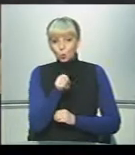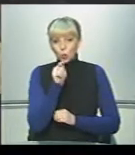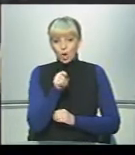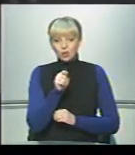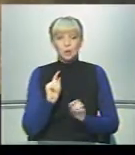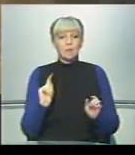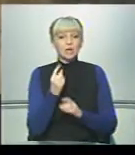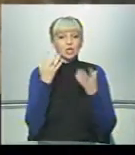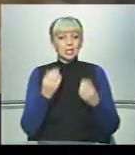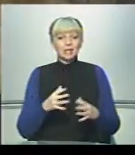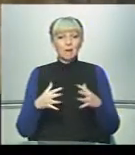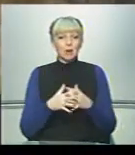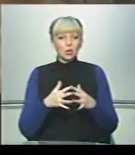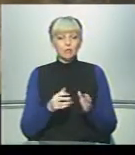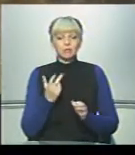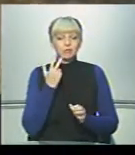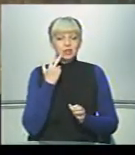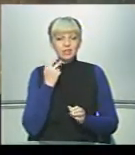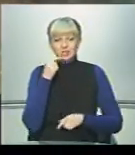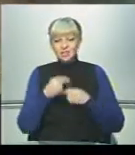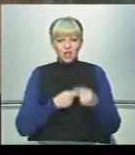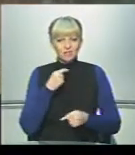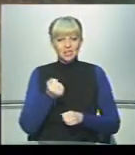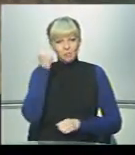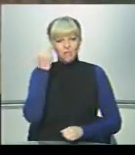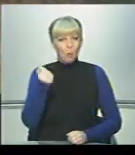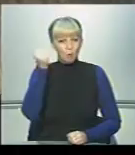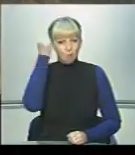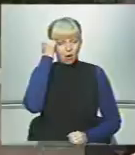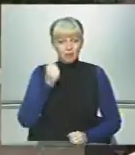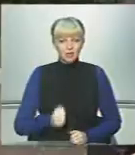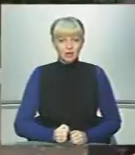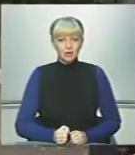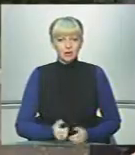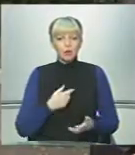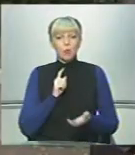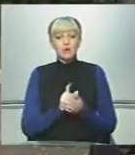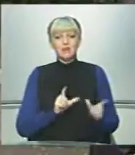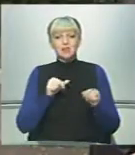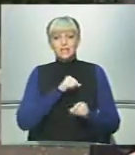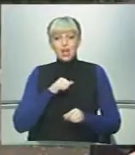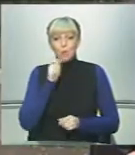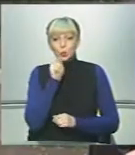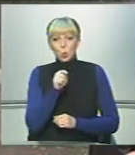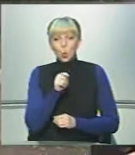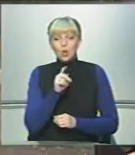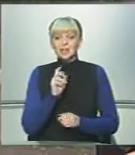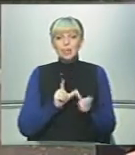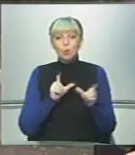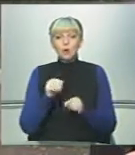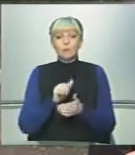Луганщину. Перший день на передовій назавжди закарбувався у його пам'яті. Ми мали заїхати в сам Луганськ. Ми не заїхали по причині того,